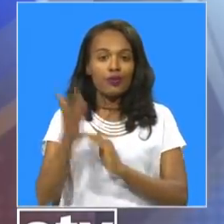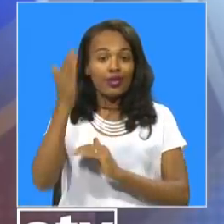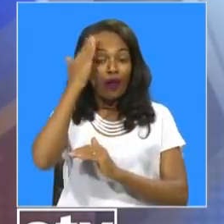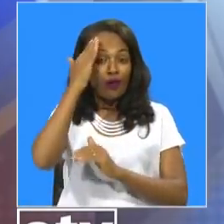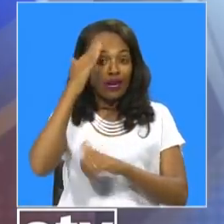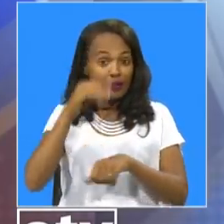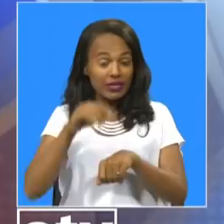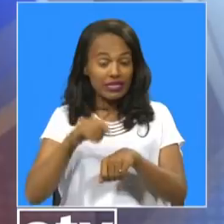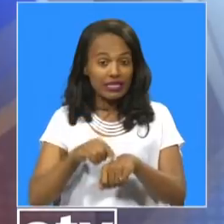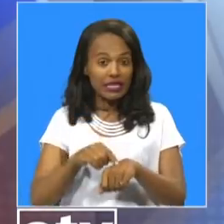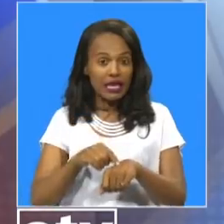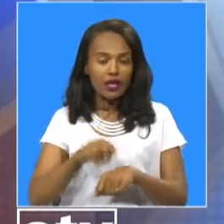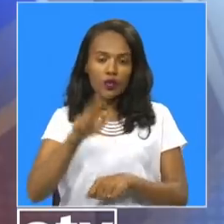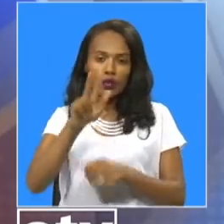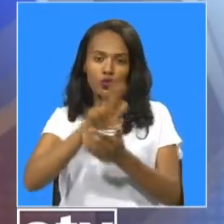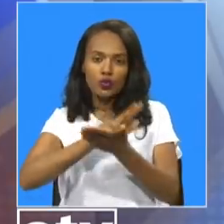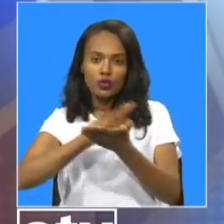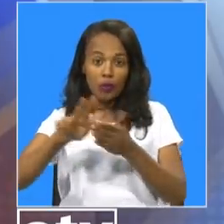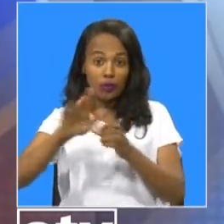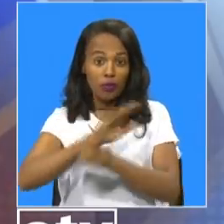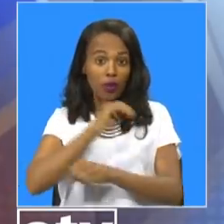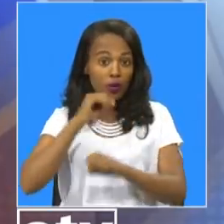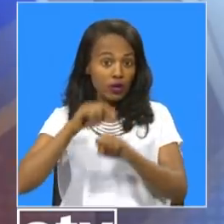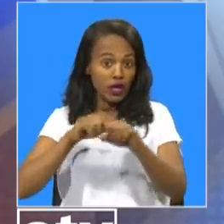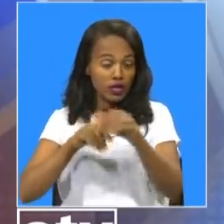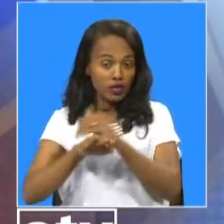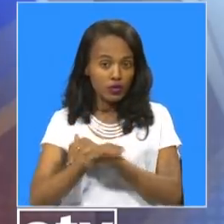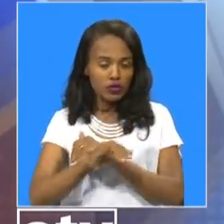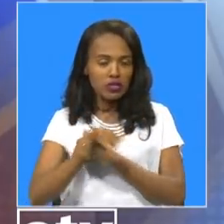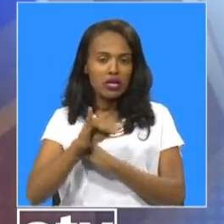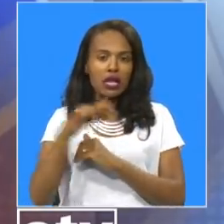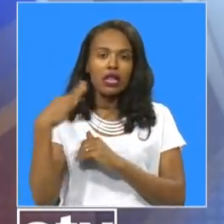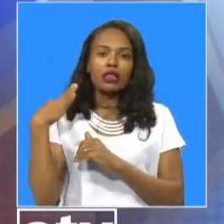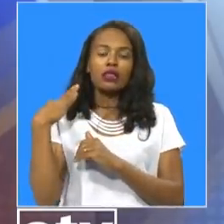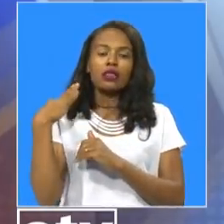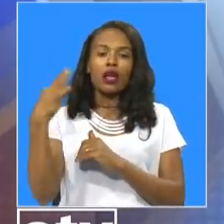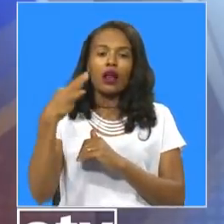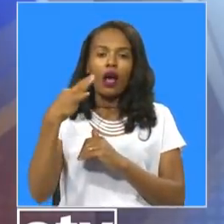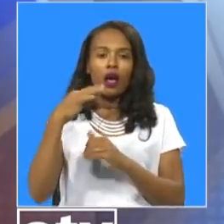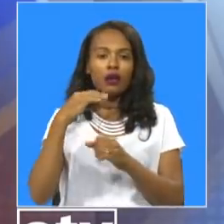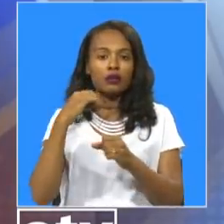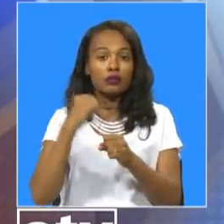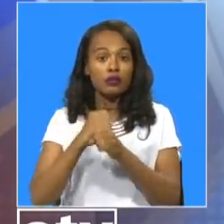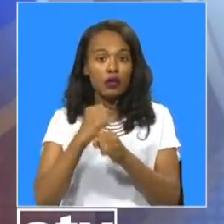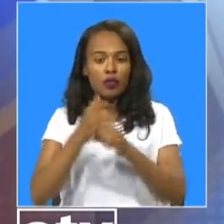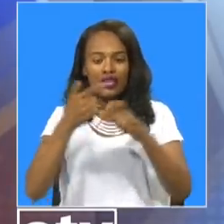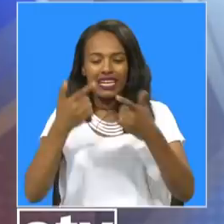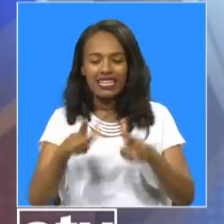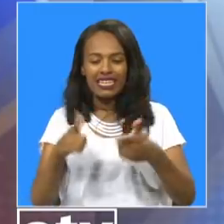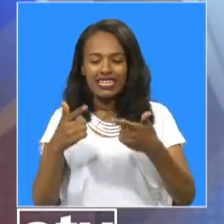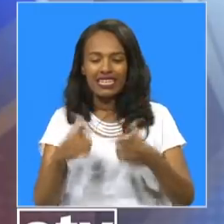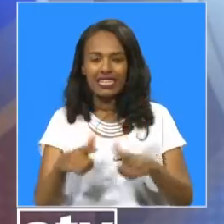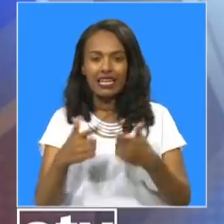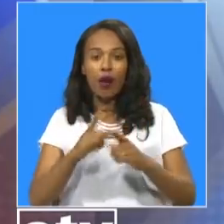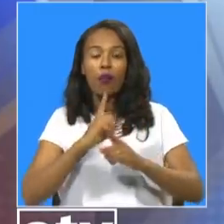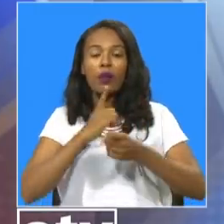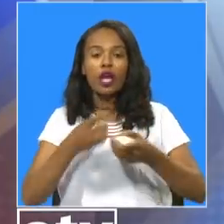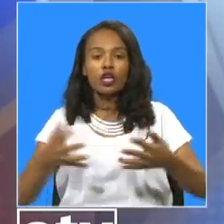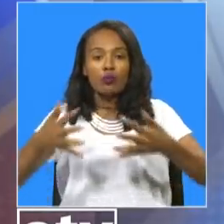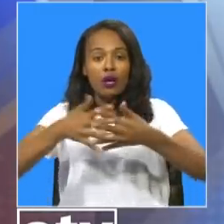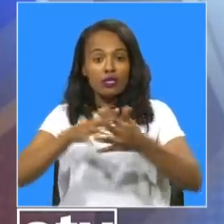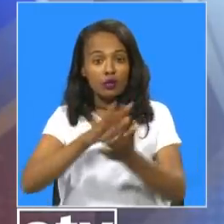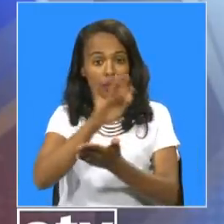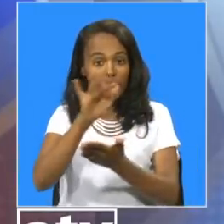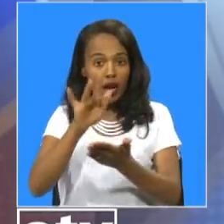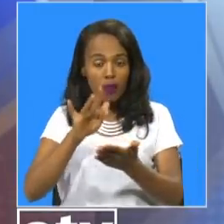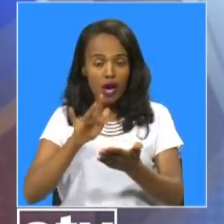በታወቀበት ጊዜ ወደ 3 አመት በማይሞላ ጊዜ ውስጥ እንደ ጤና ሴክተር የዚህ ድንገተኛ ምላሽ ማስተባበሪያ